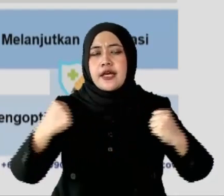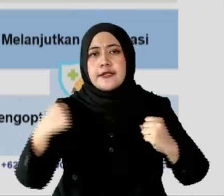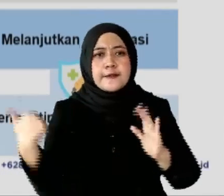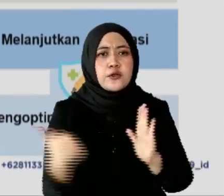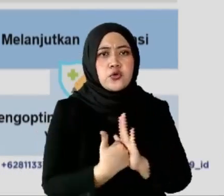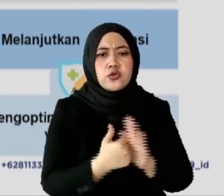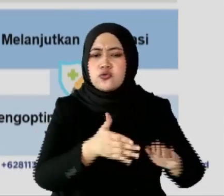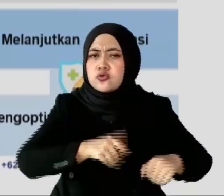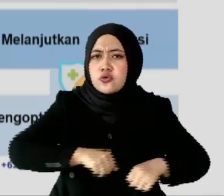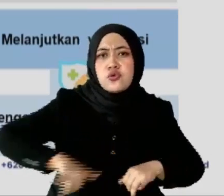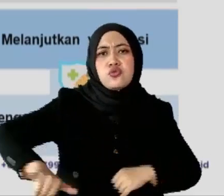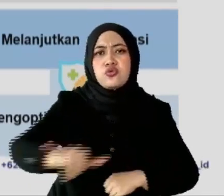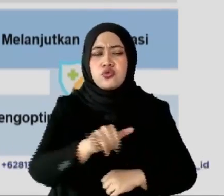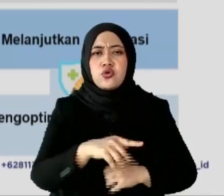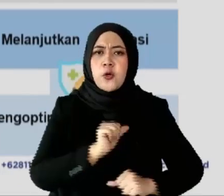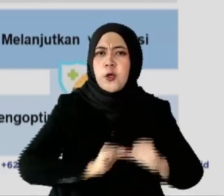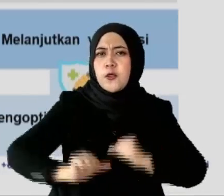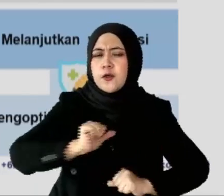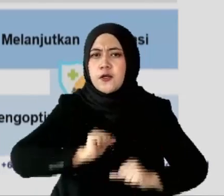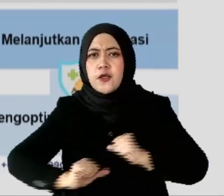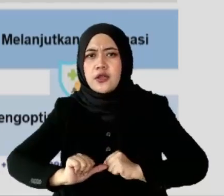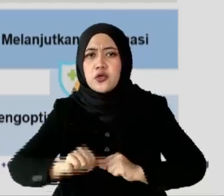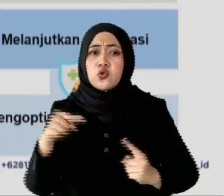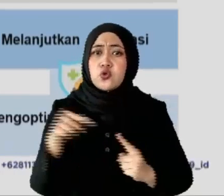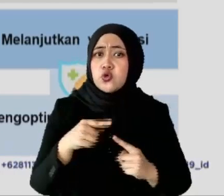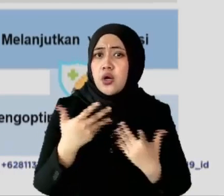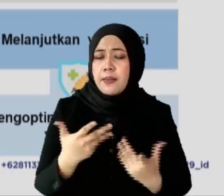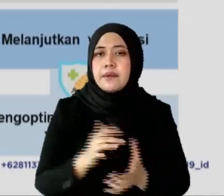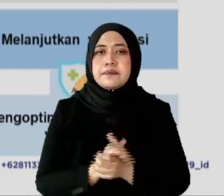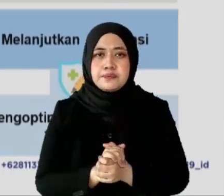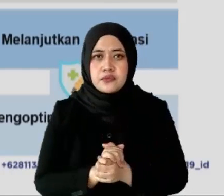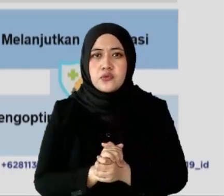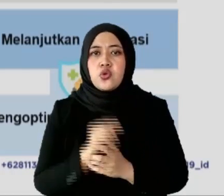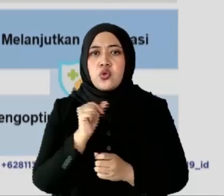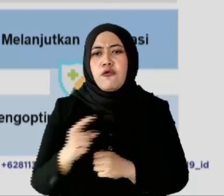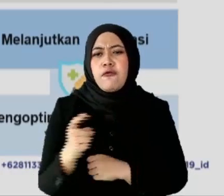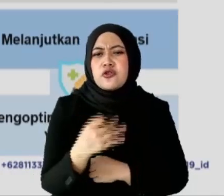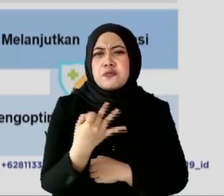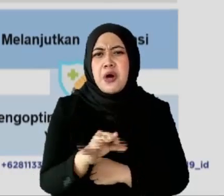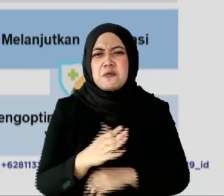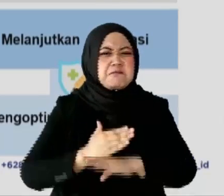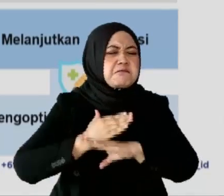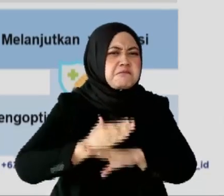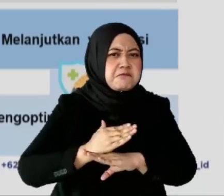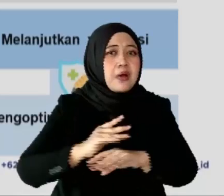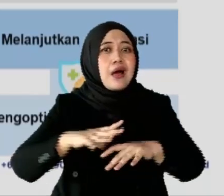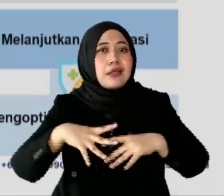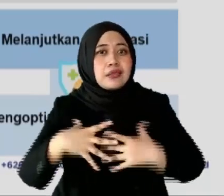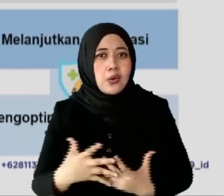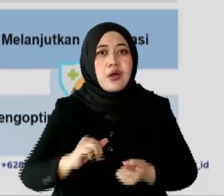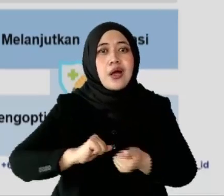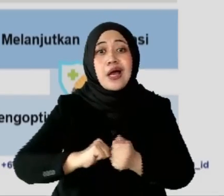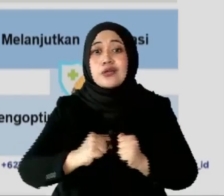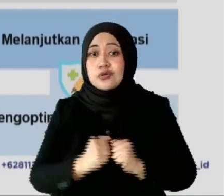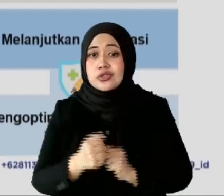semua sektor dan lini kegiatan demi menurunkan peluang kemunculan varian baru atau gabungan dengan